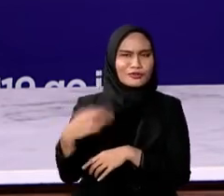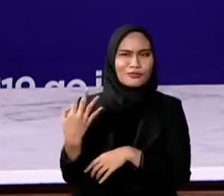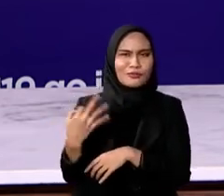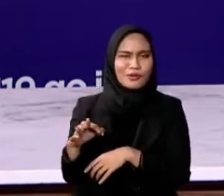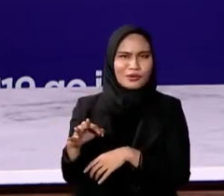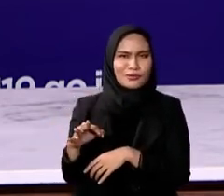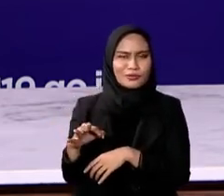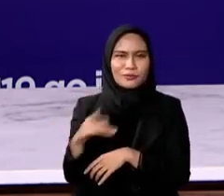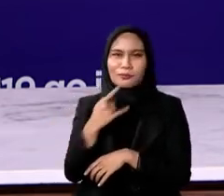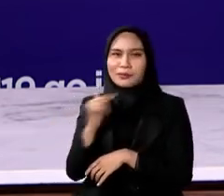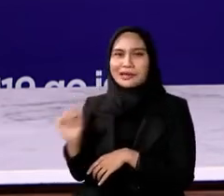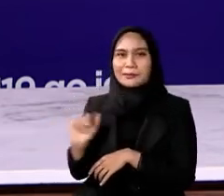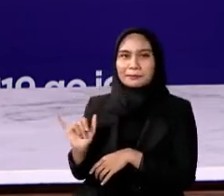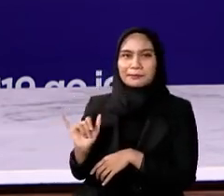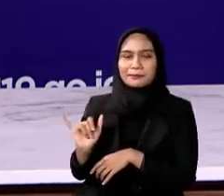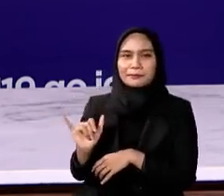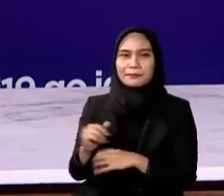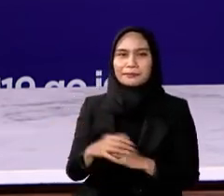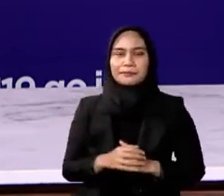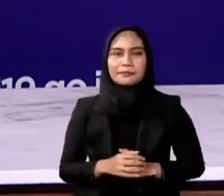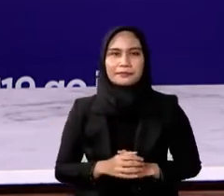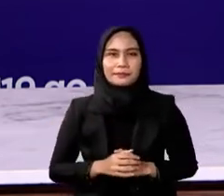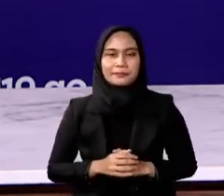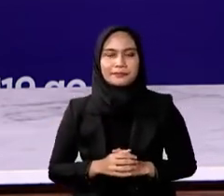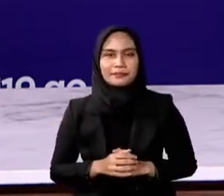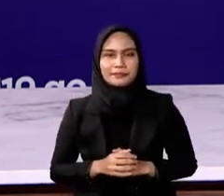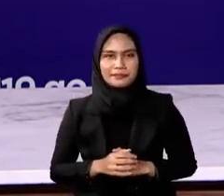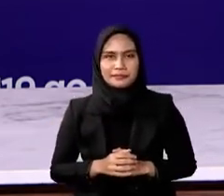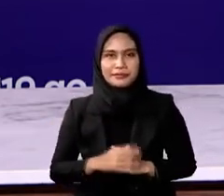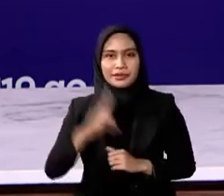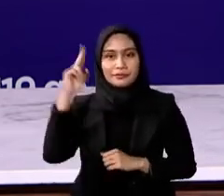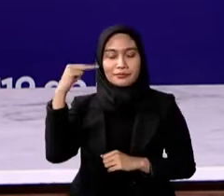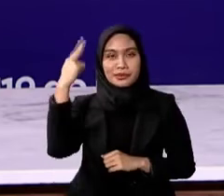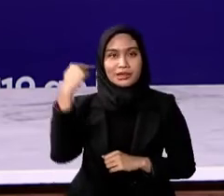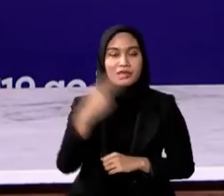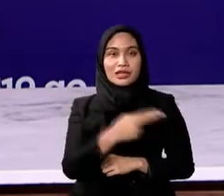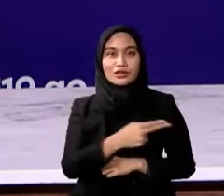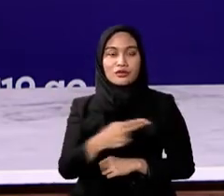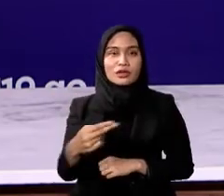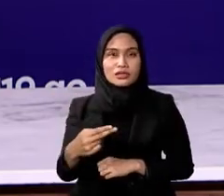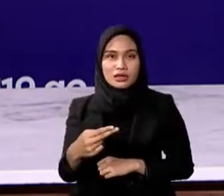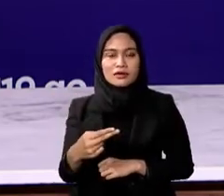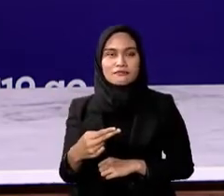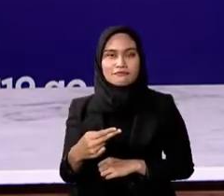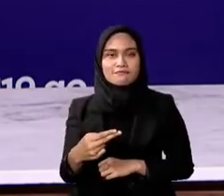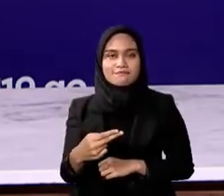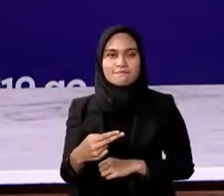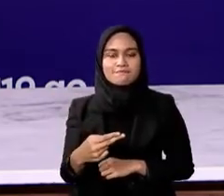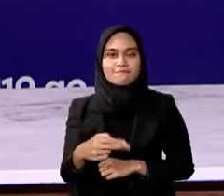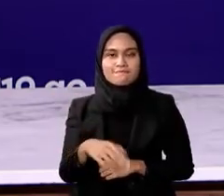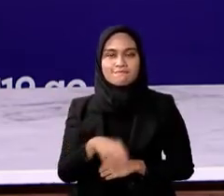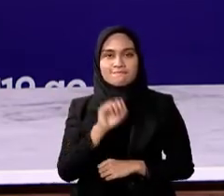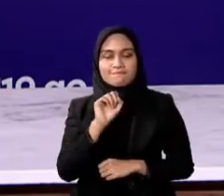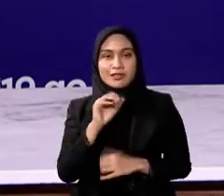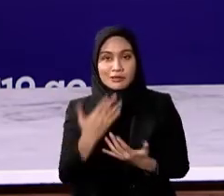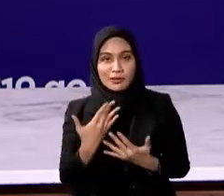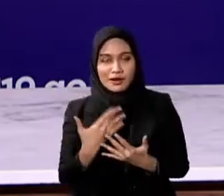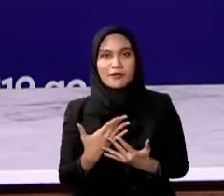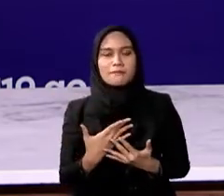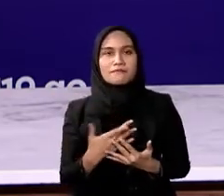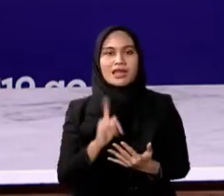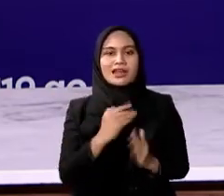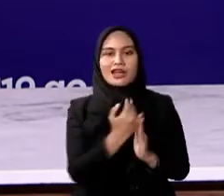mutasi virus serupa. Oleh karena itu, pemerintah Indonesia berkomitmen untuk melakukan